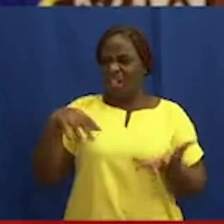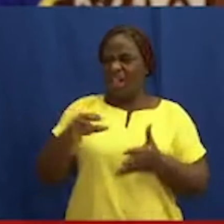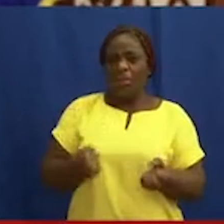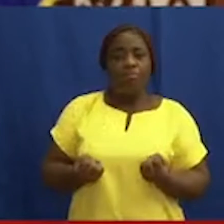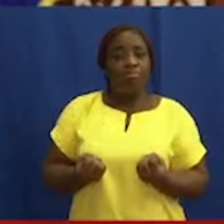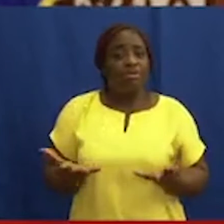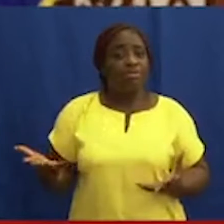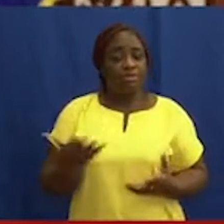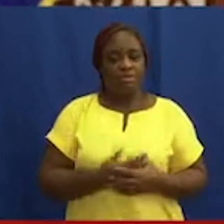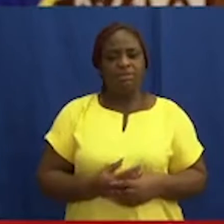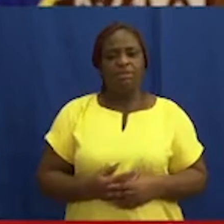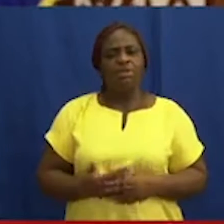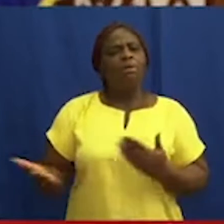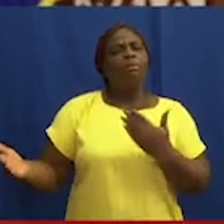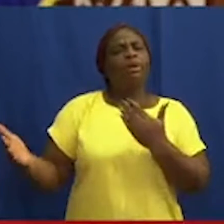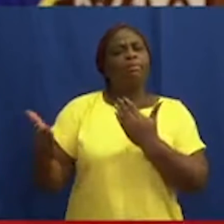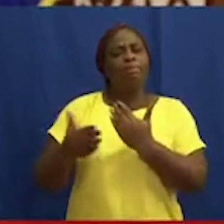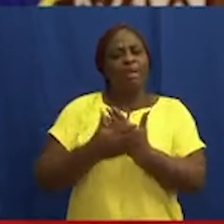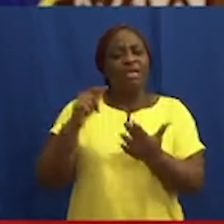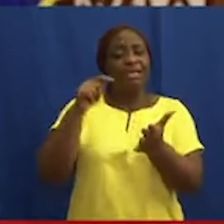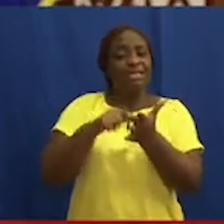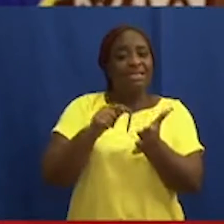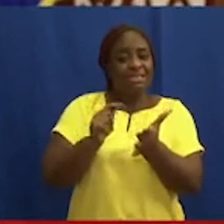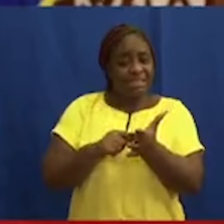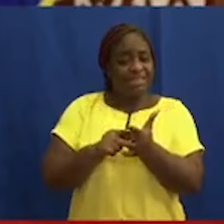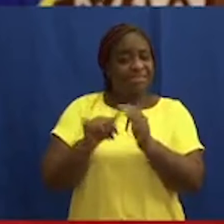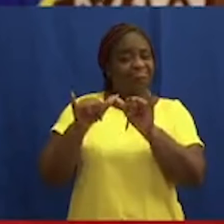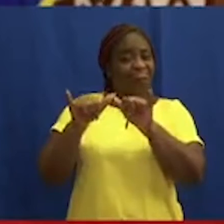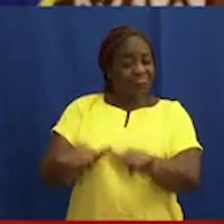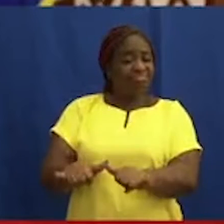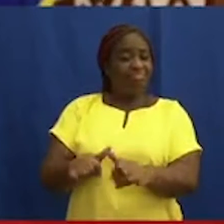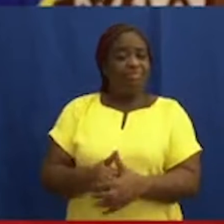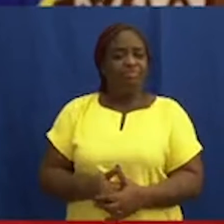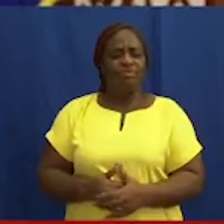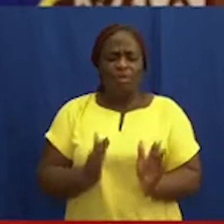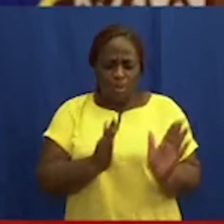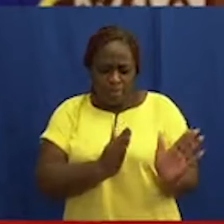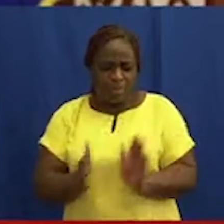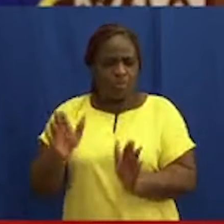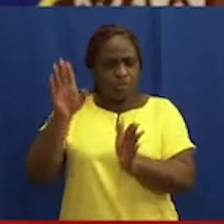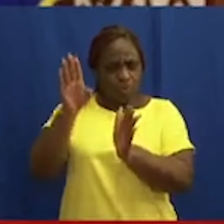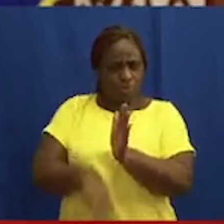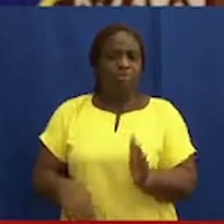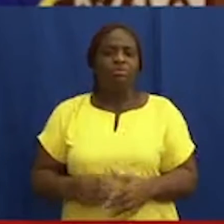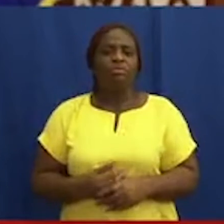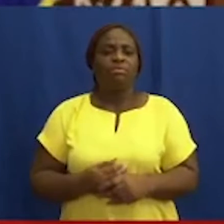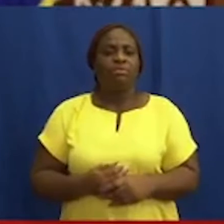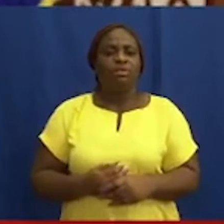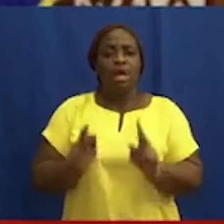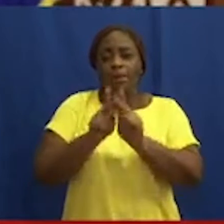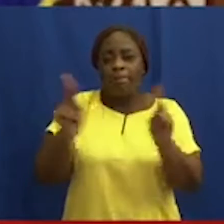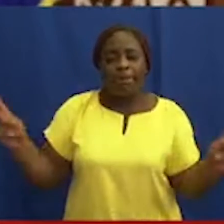hankali musamman ta hanyoyin da ake bi ake shigowa da wayannan abubuwa zamu dau